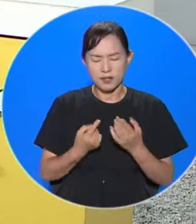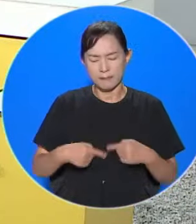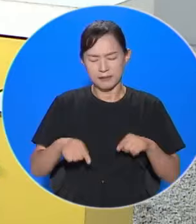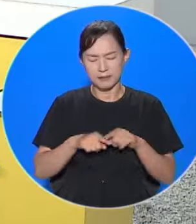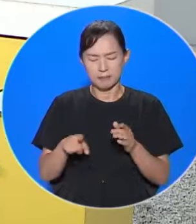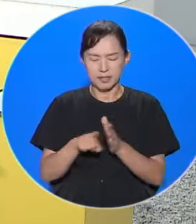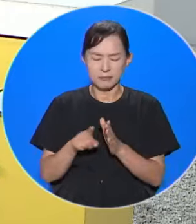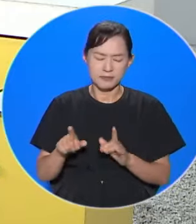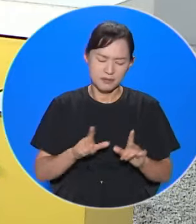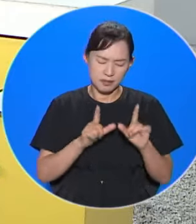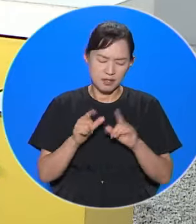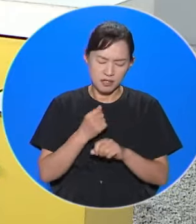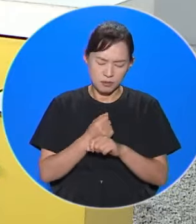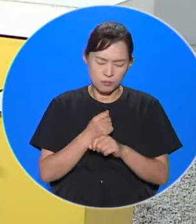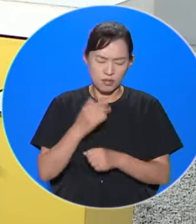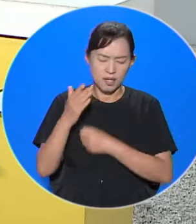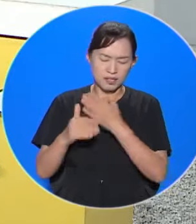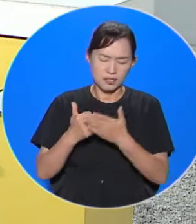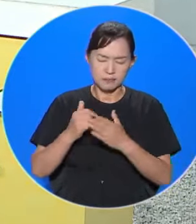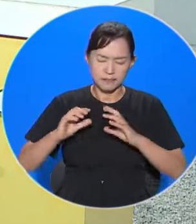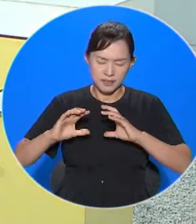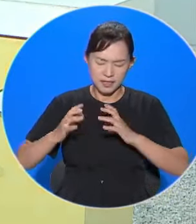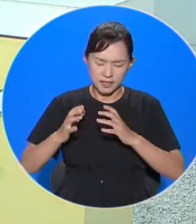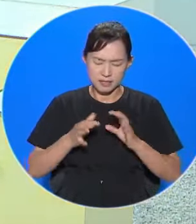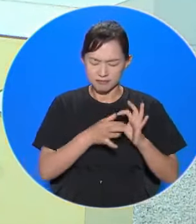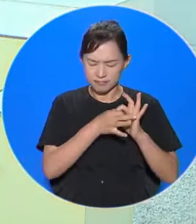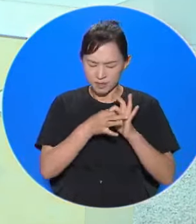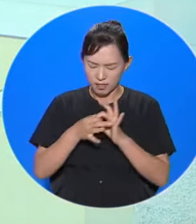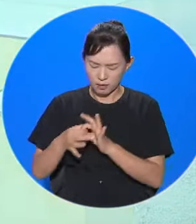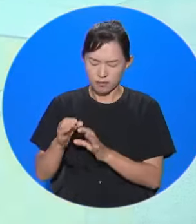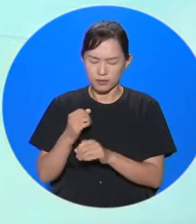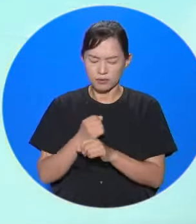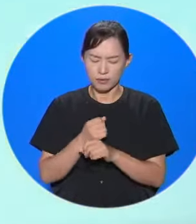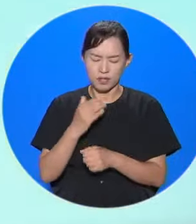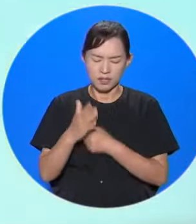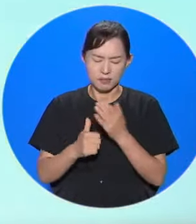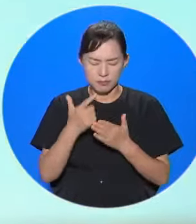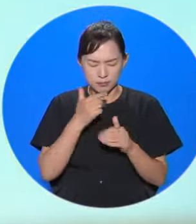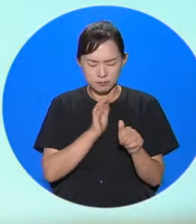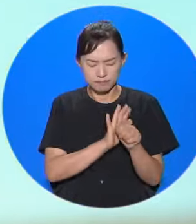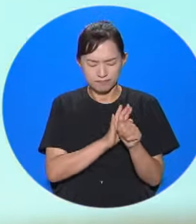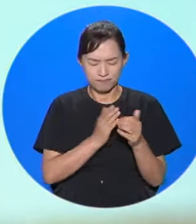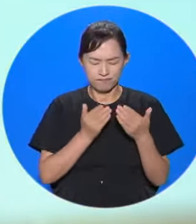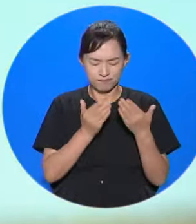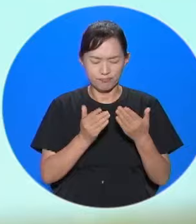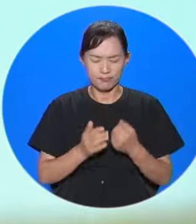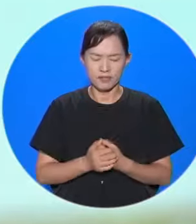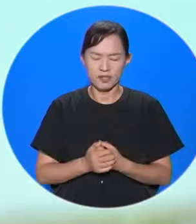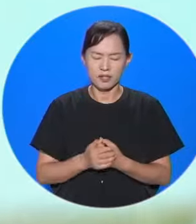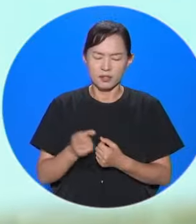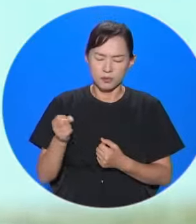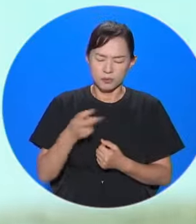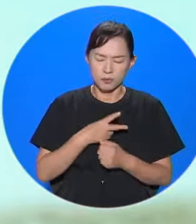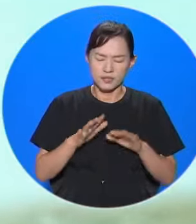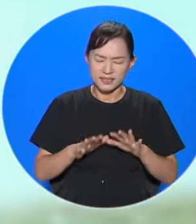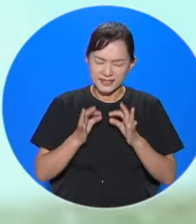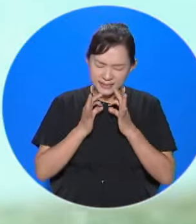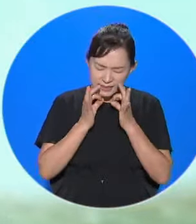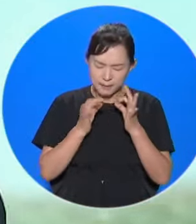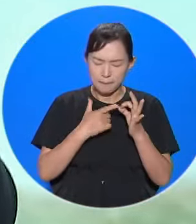믿음 생활하며 하나님 나라를 이어갈 수 있도록 아버지 하나님 도와주시옵소서. 우리 권사님 또한 이 시간